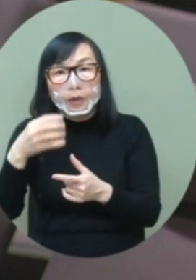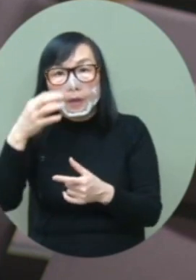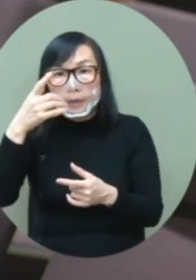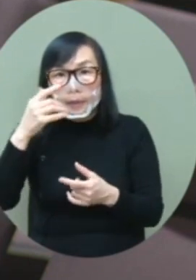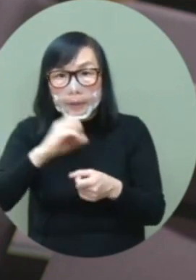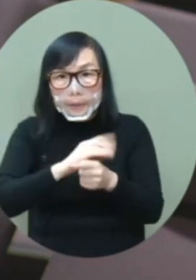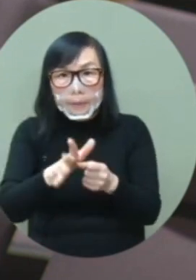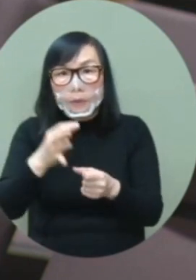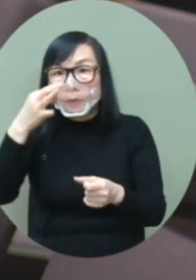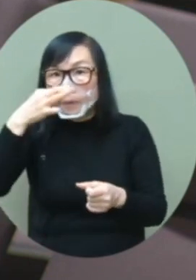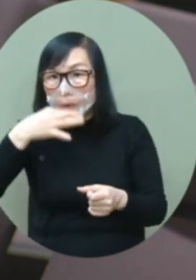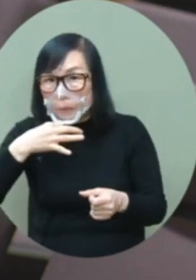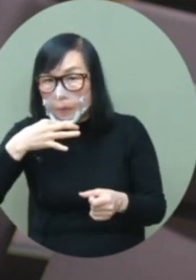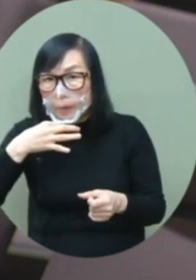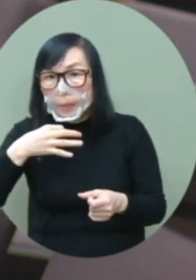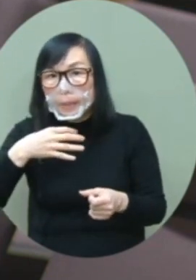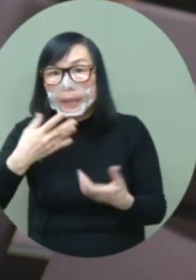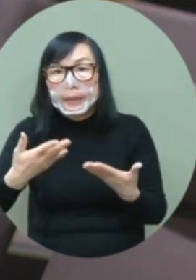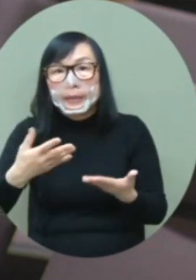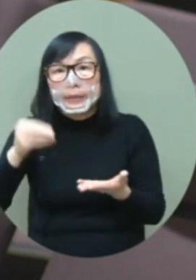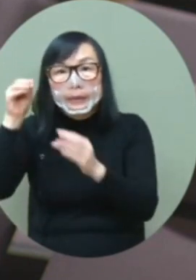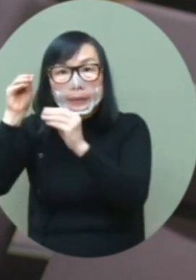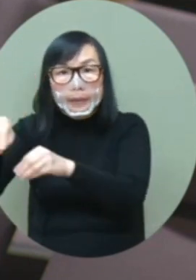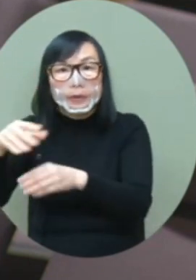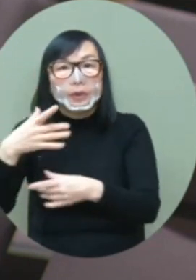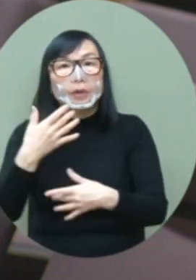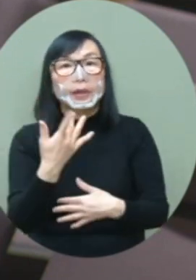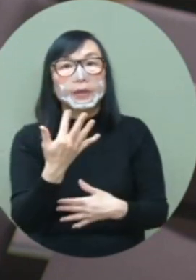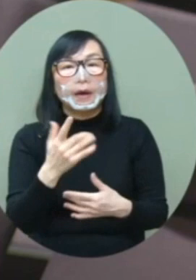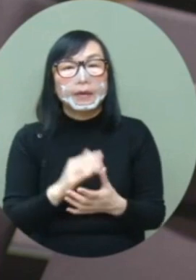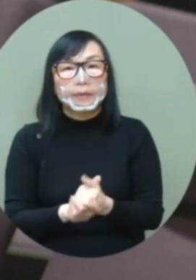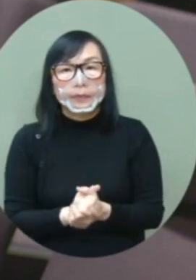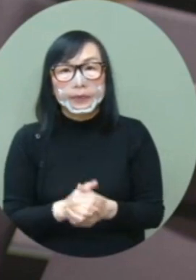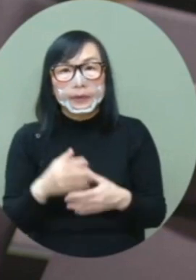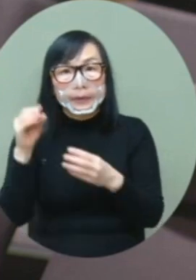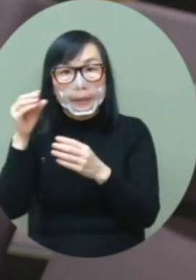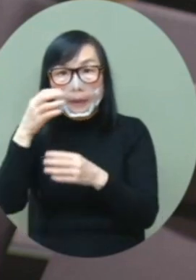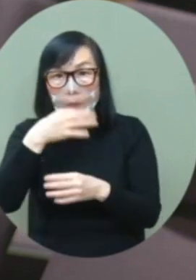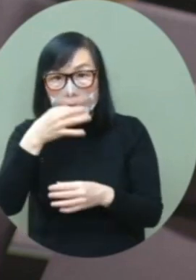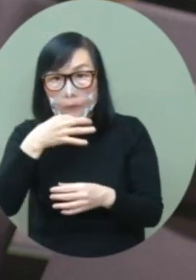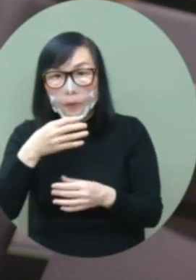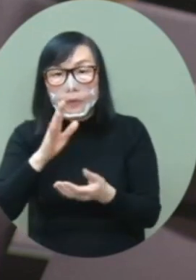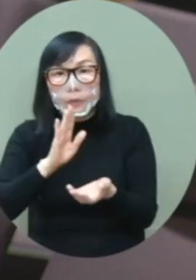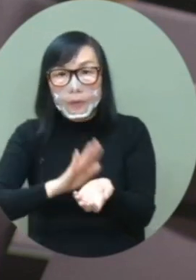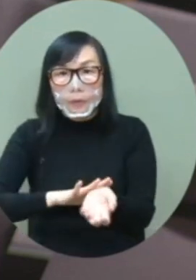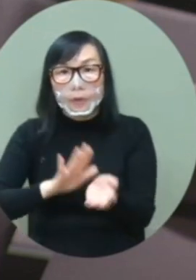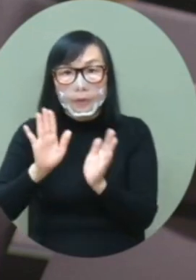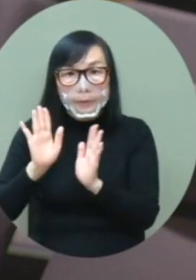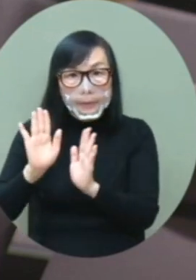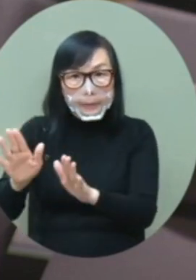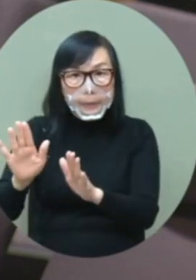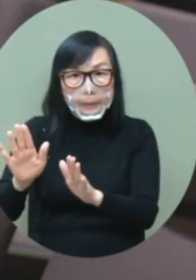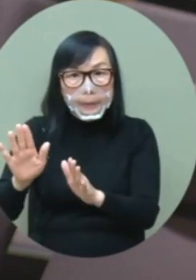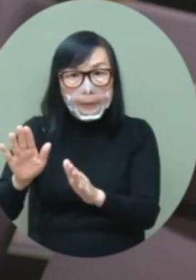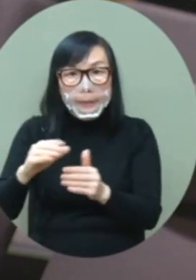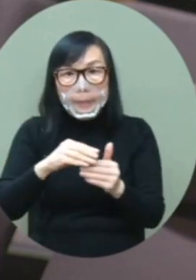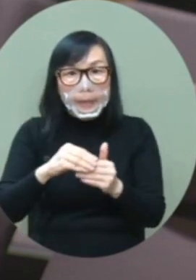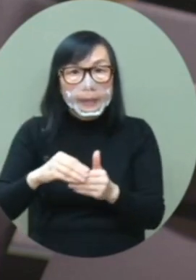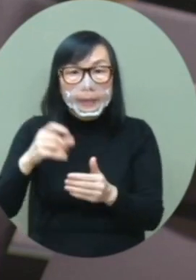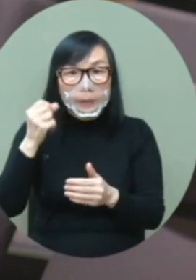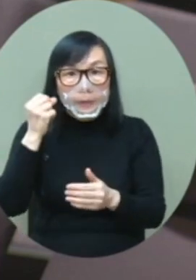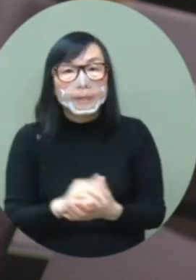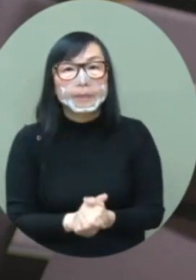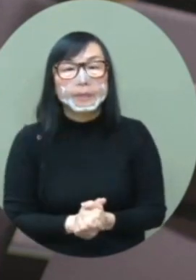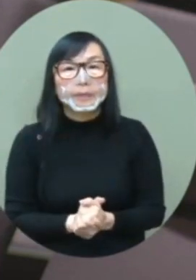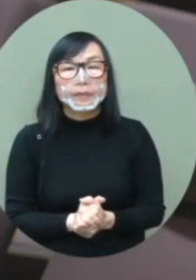服藥係會即係已經訂購咗幾多啦？咁同埋有咗呢啲口服藥之後，會對抗疫係咪會帶嚟一個突破性